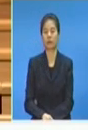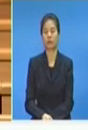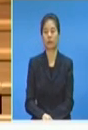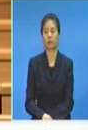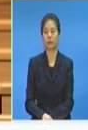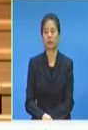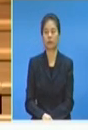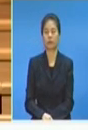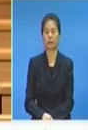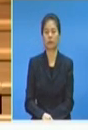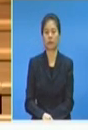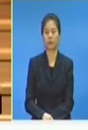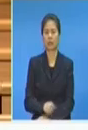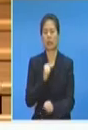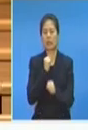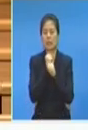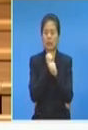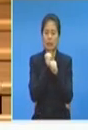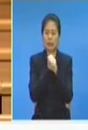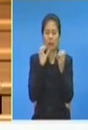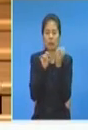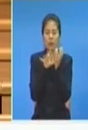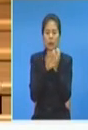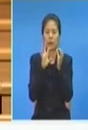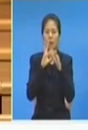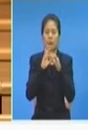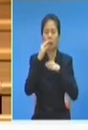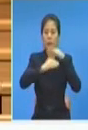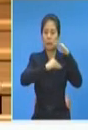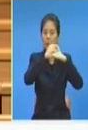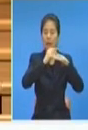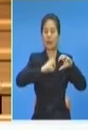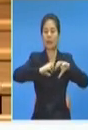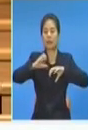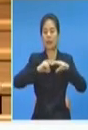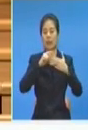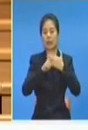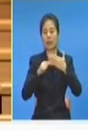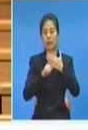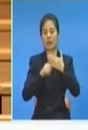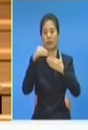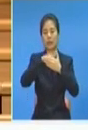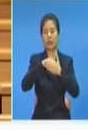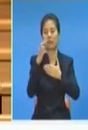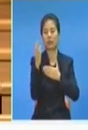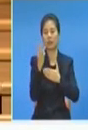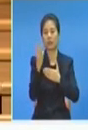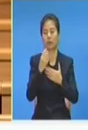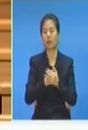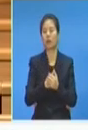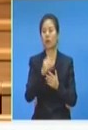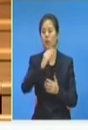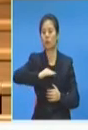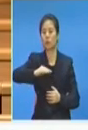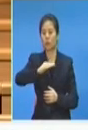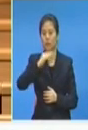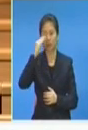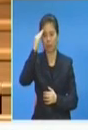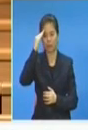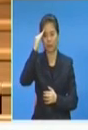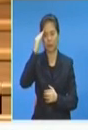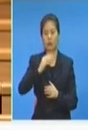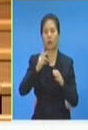แทบจะไม่มีศักยภาพจะทำอะไรได้เลยท่านประธานท่านสมาชิกครับท่านทราบไหมว่ากกต.ยังไม่ได้เป็นเ